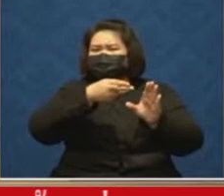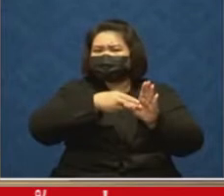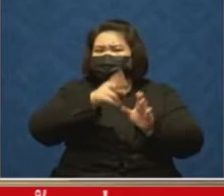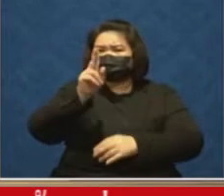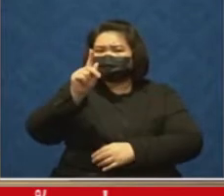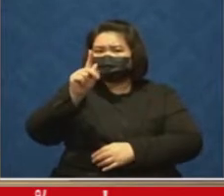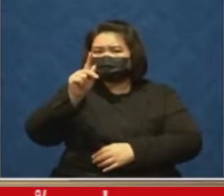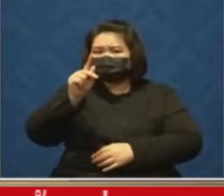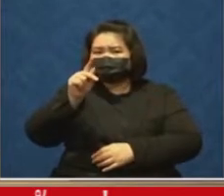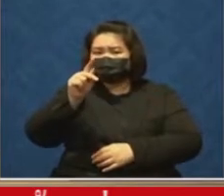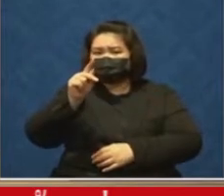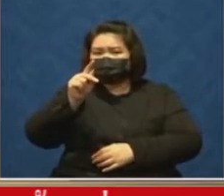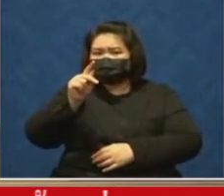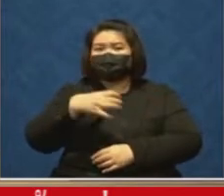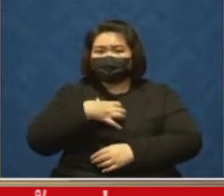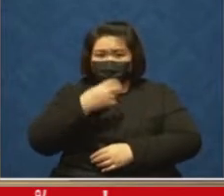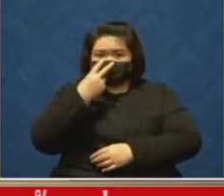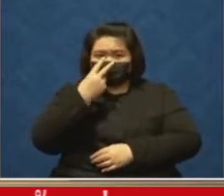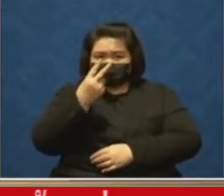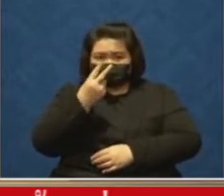ท่ให้มั